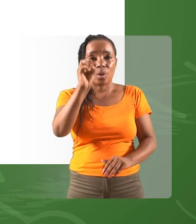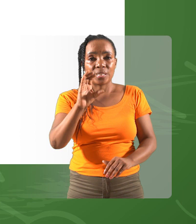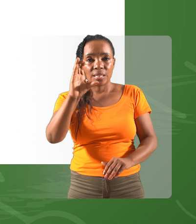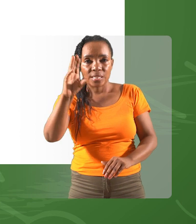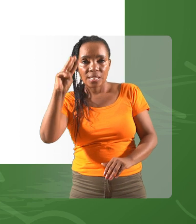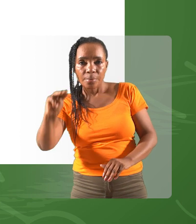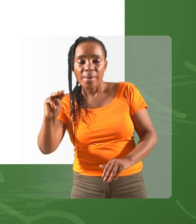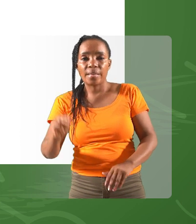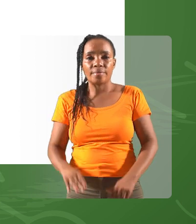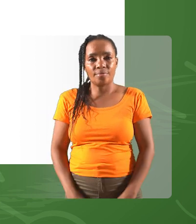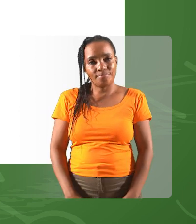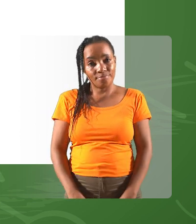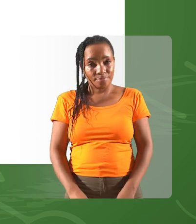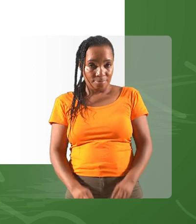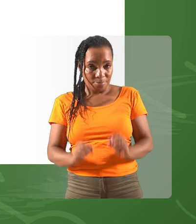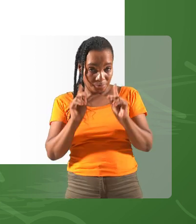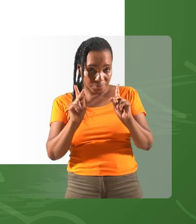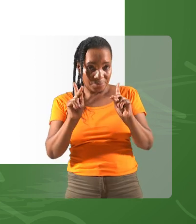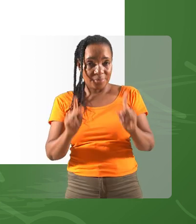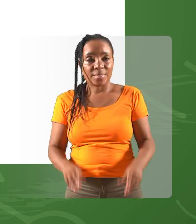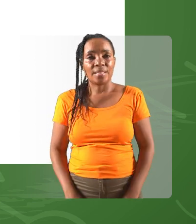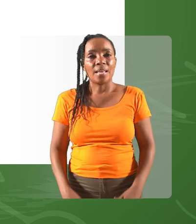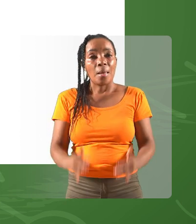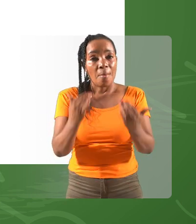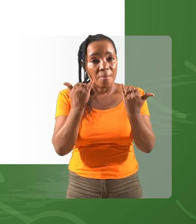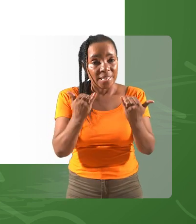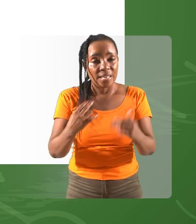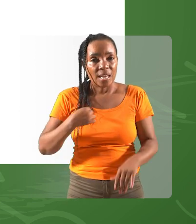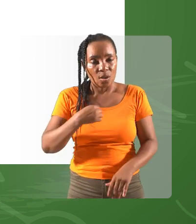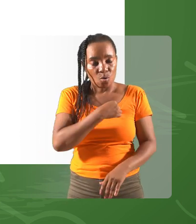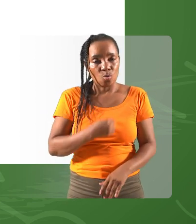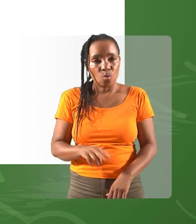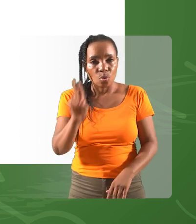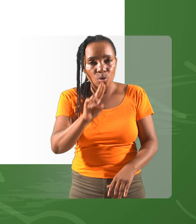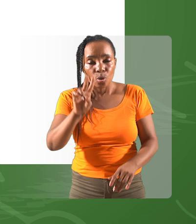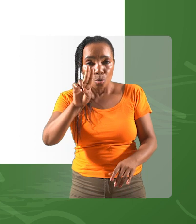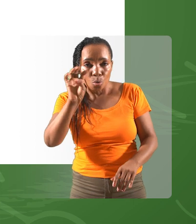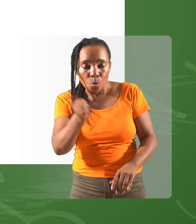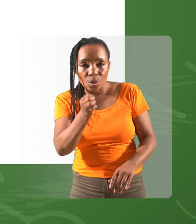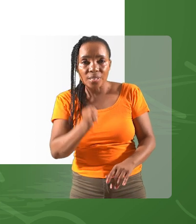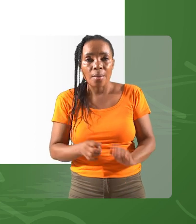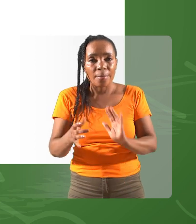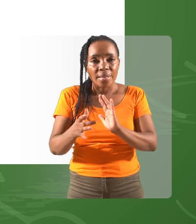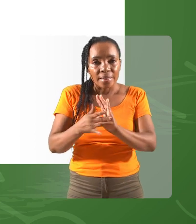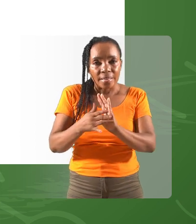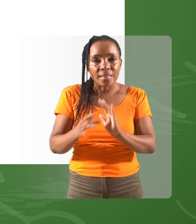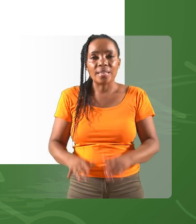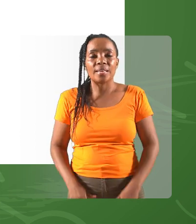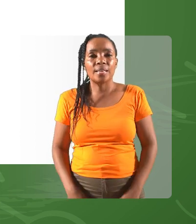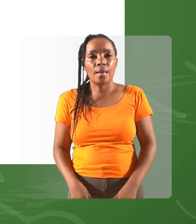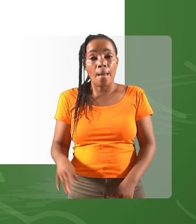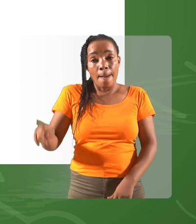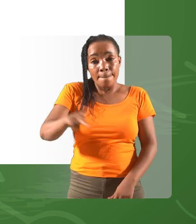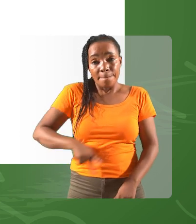OK? Maintenant, nous allons prendre la deuxième formule. Périmètre égale 2